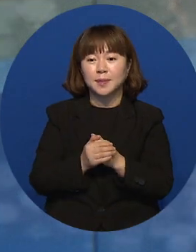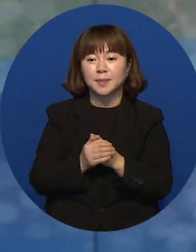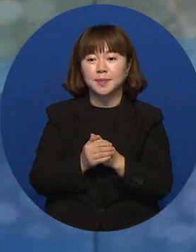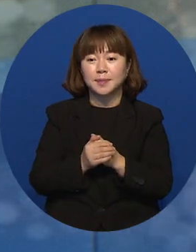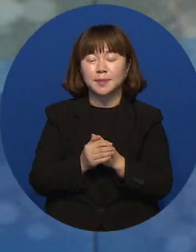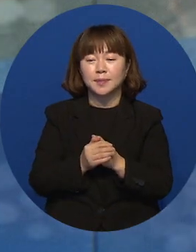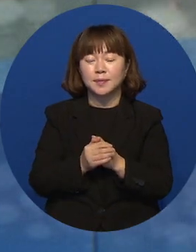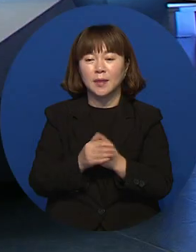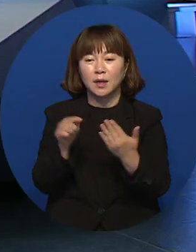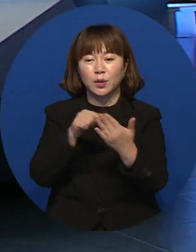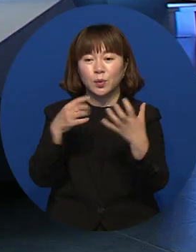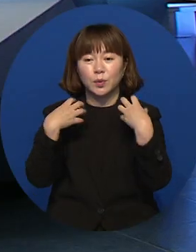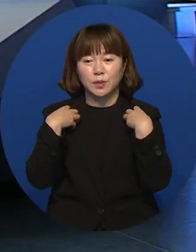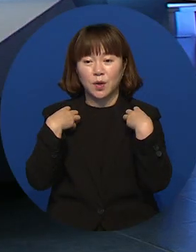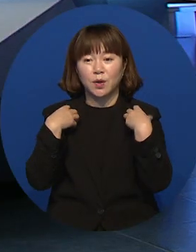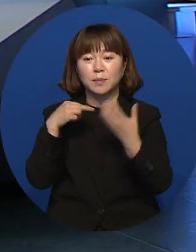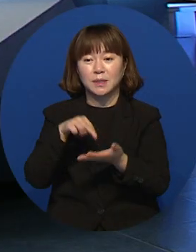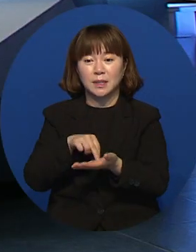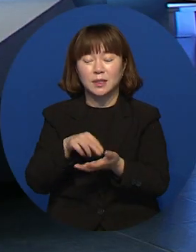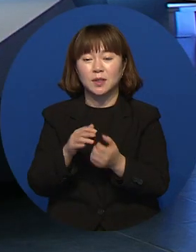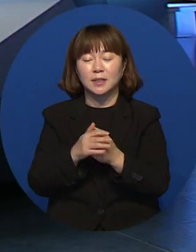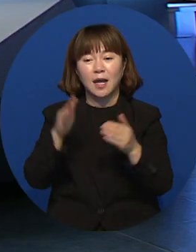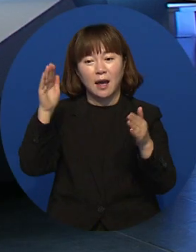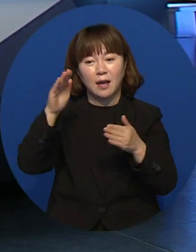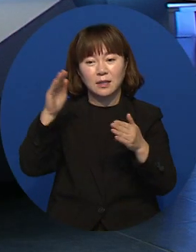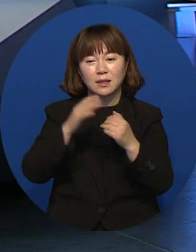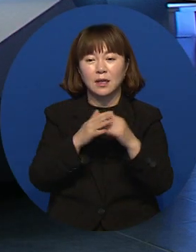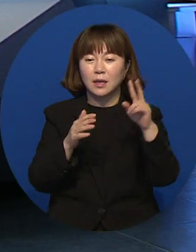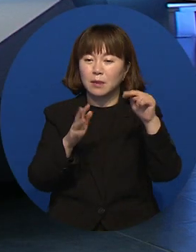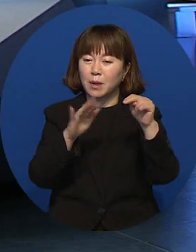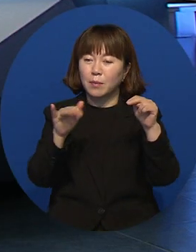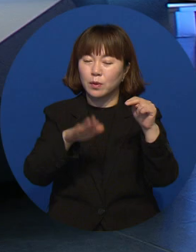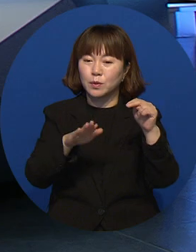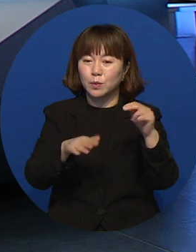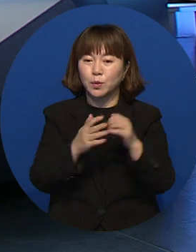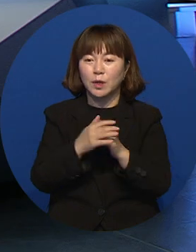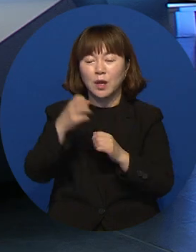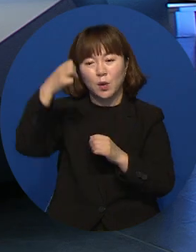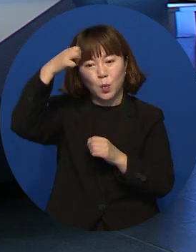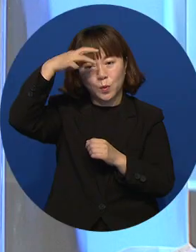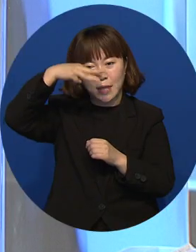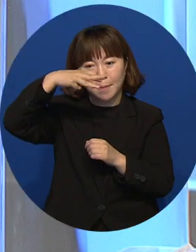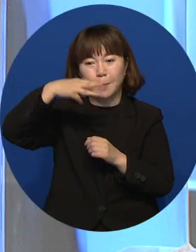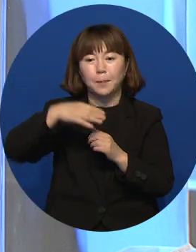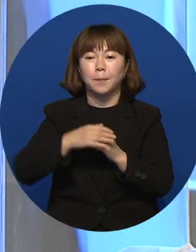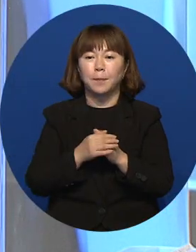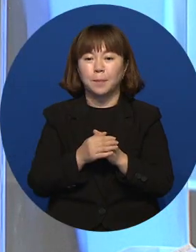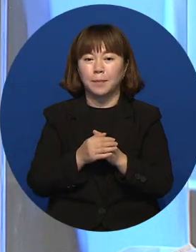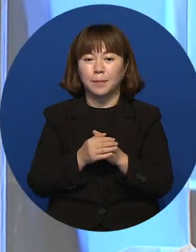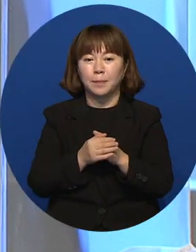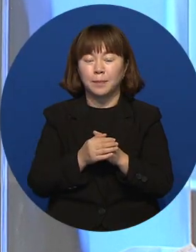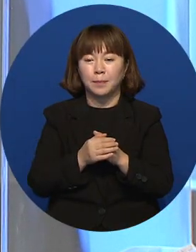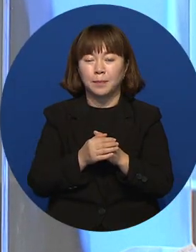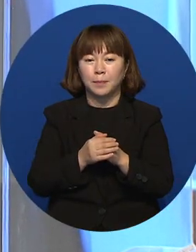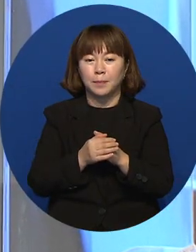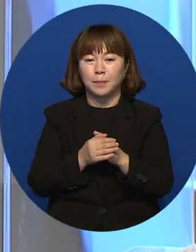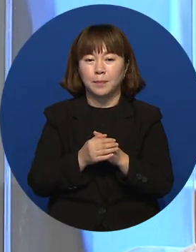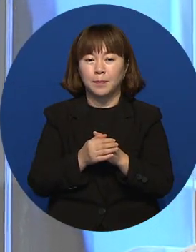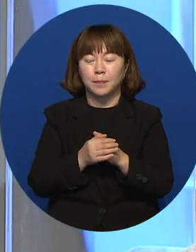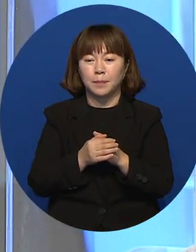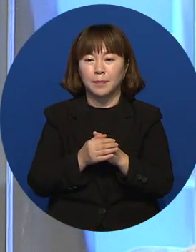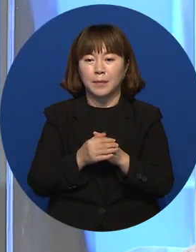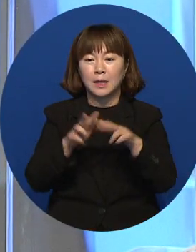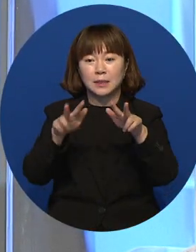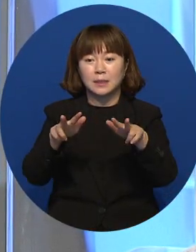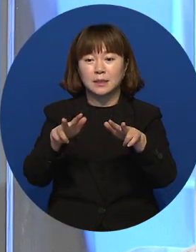정 에서도 지금 지금 학생들은 아 2만여명이 지금 고 3 과 그 조직원 에는 접종을